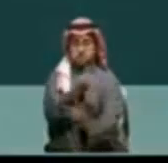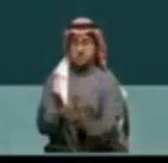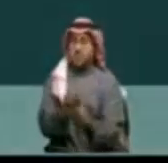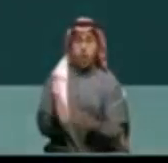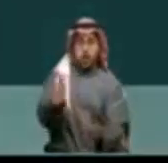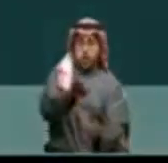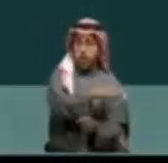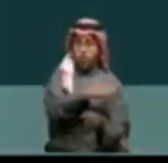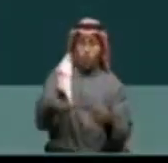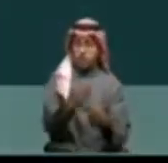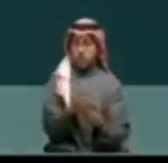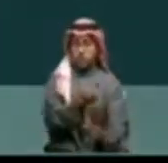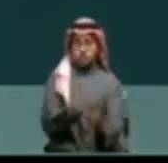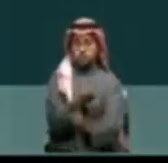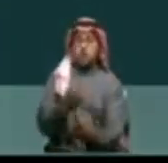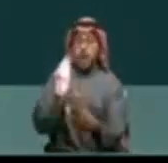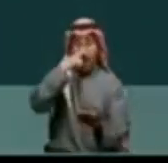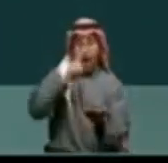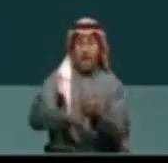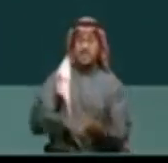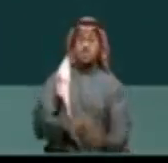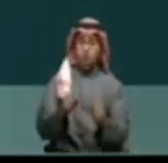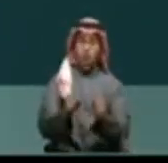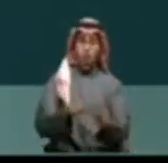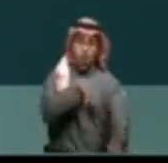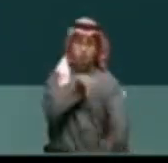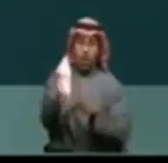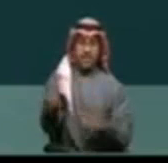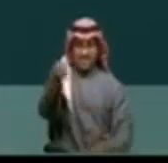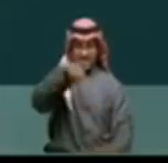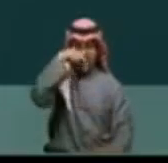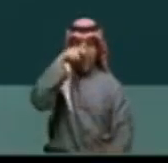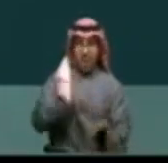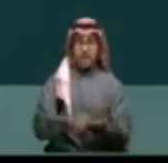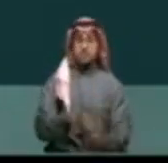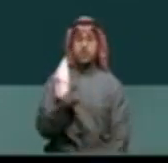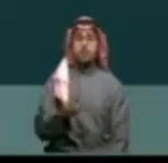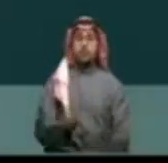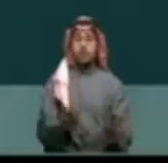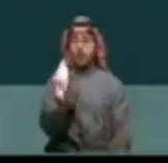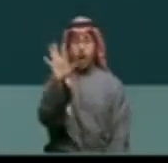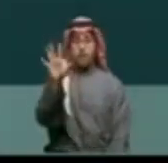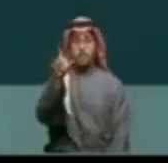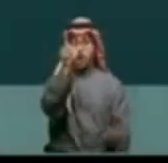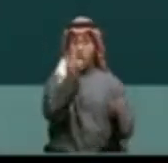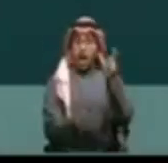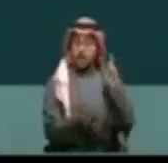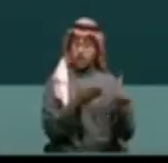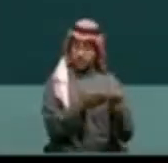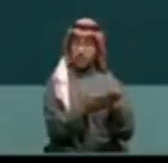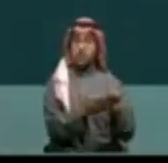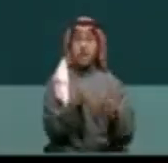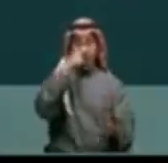وطالبت النيابة العامة بإيقاع الجزاء الشرعي بحقهم، ومن بينهم 5 موقوفين